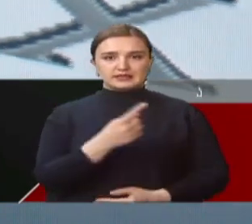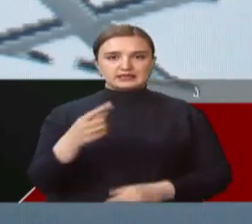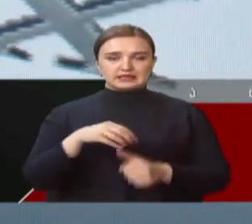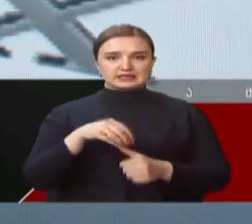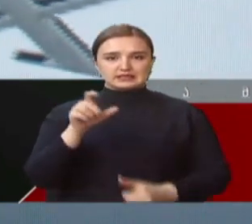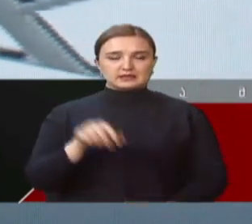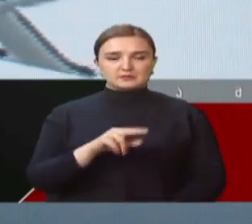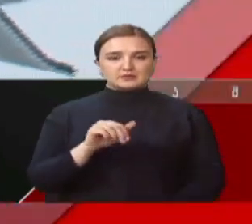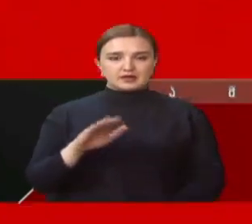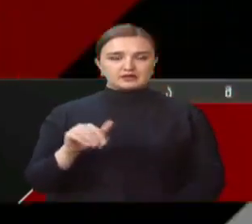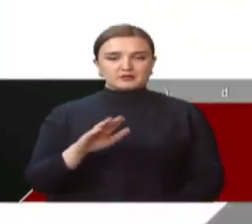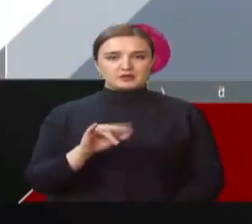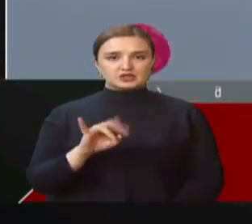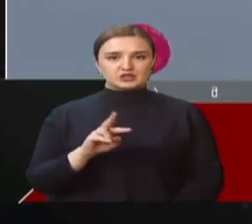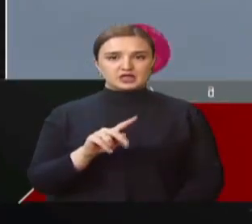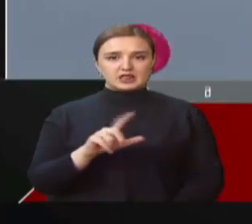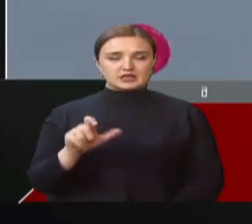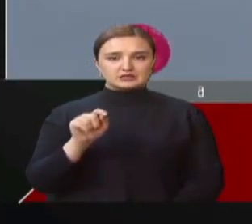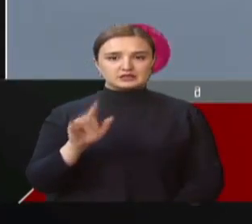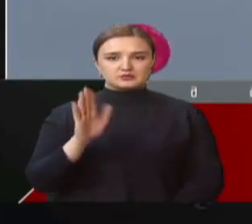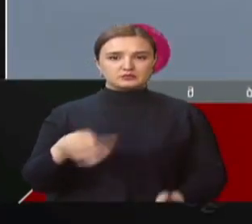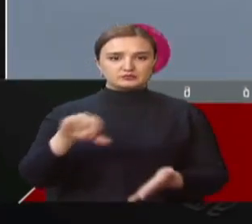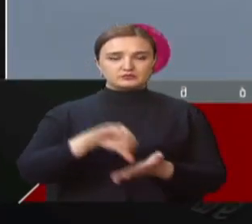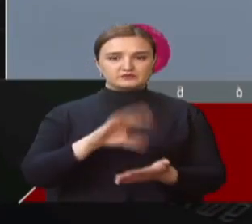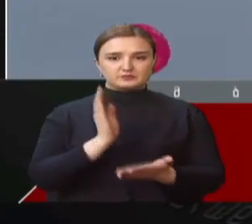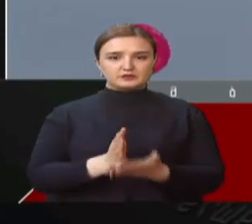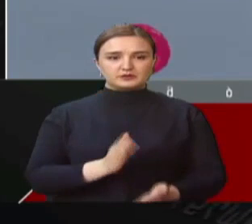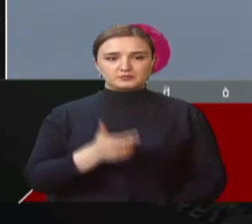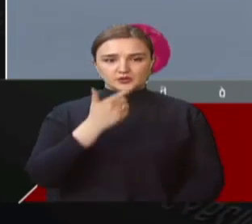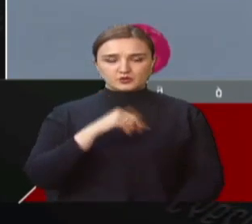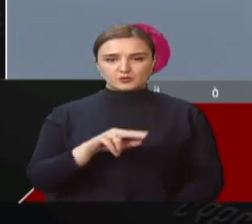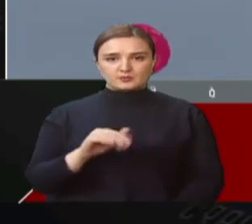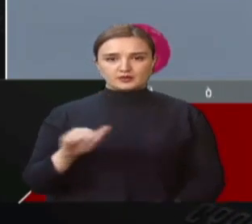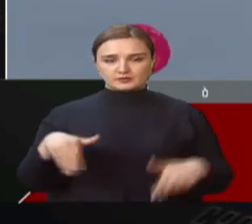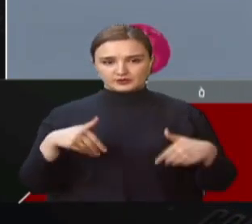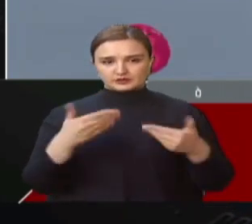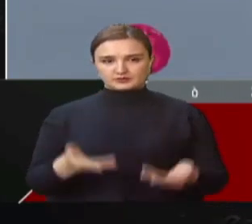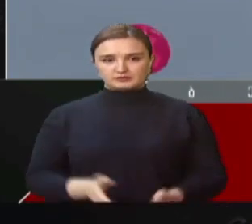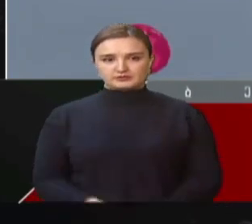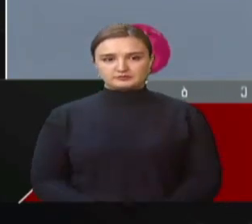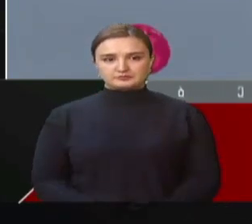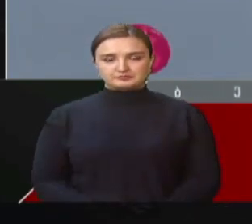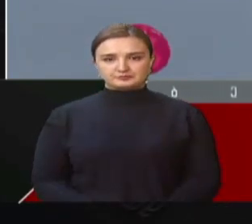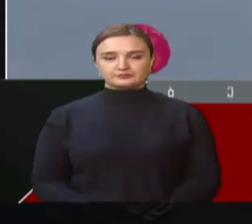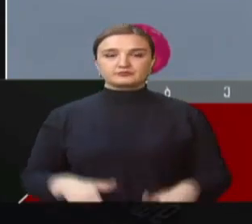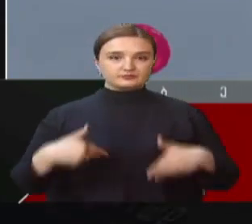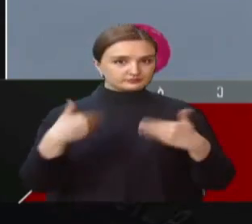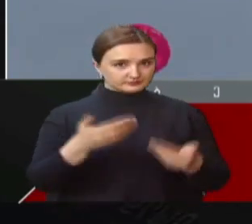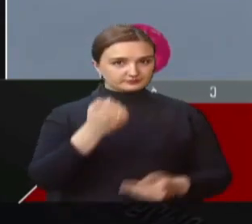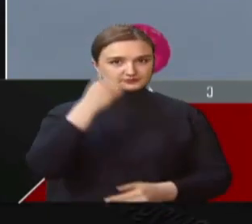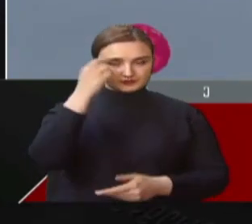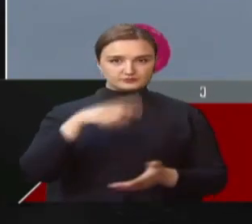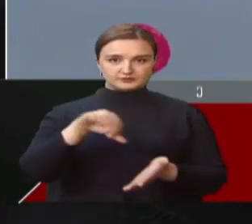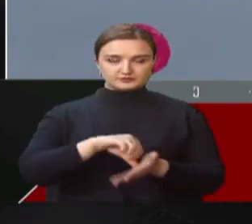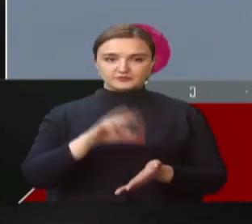ertert lider temp aita manchgalazestan. Romelit ce magurte bap irda pirateș. Patom aita magesalme bit. Magesalme bit. Madloba chartuștui.